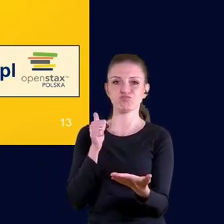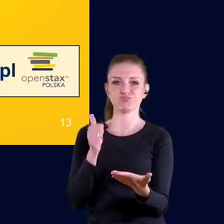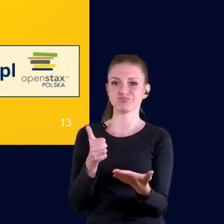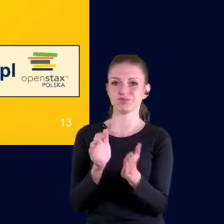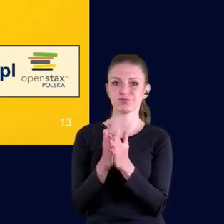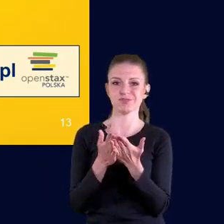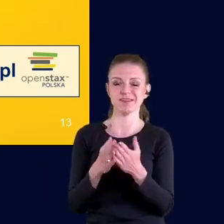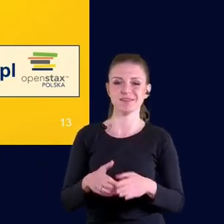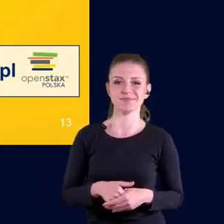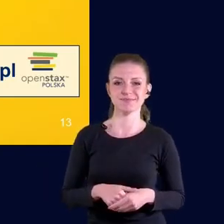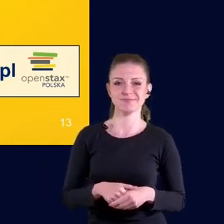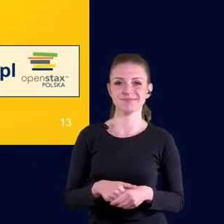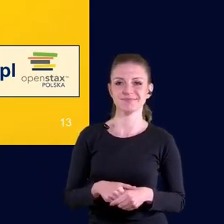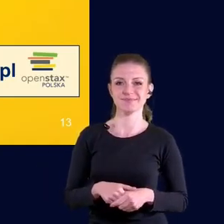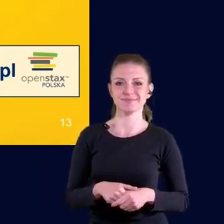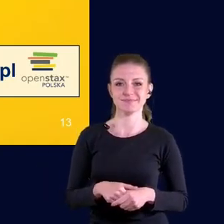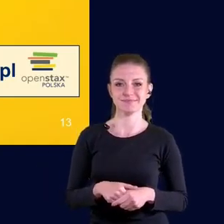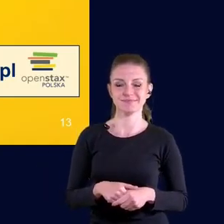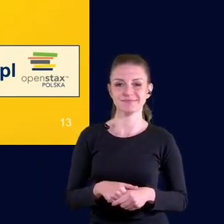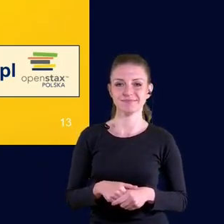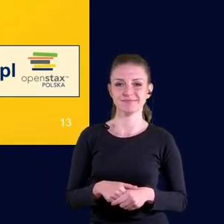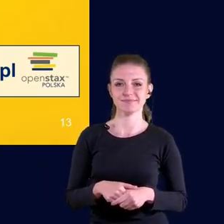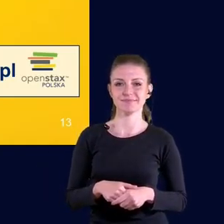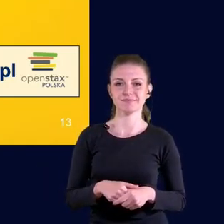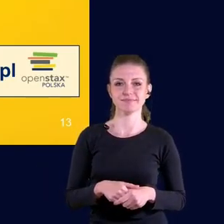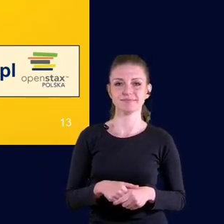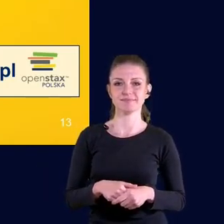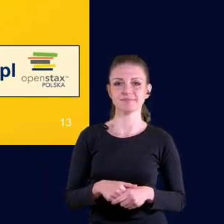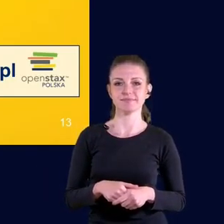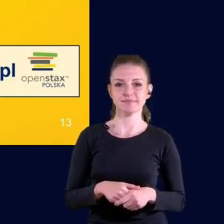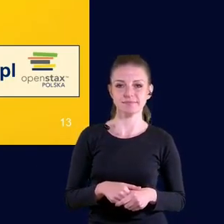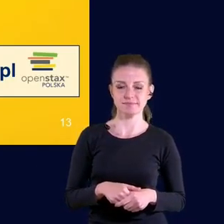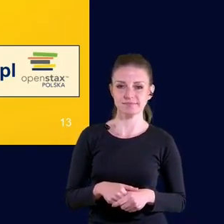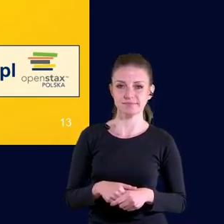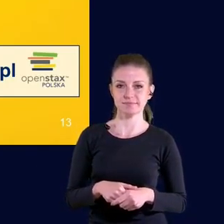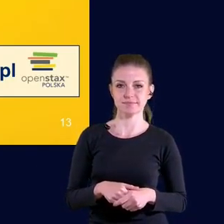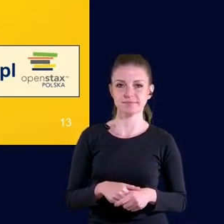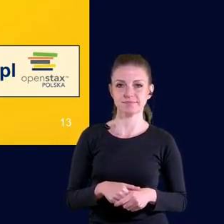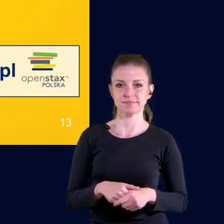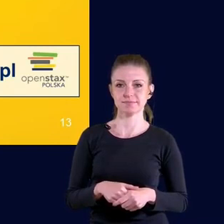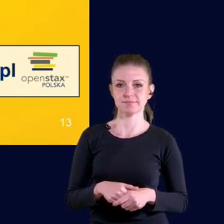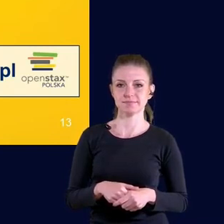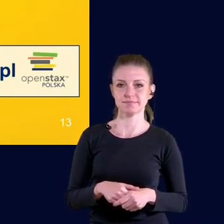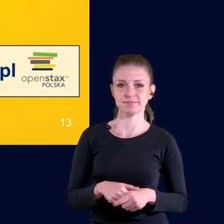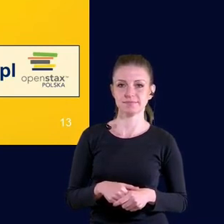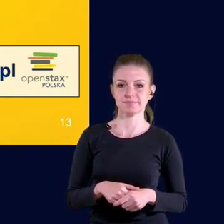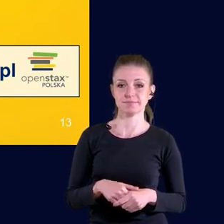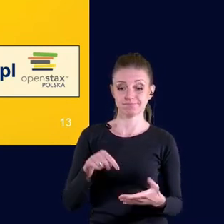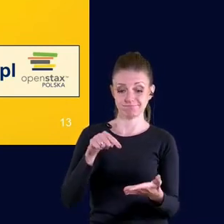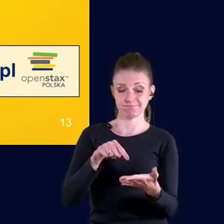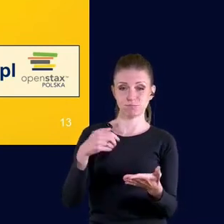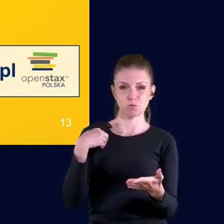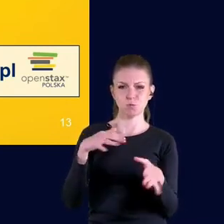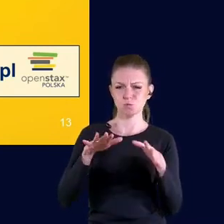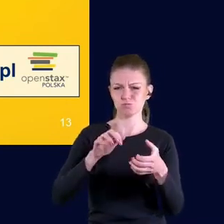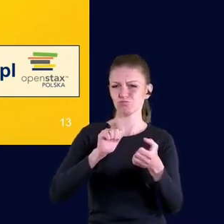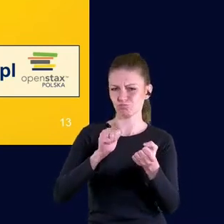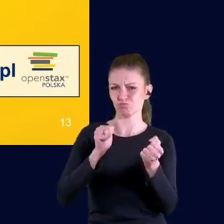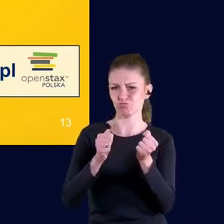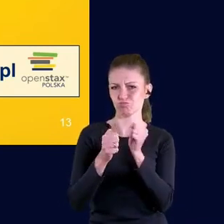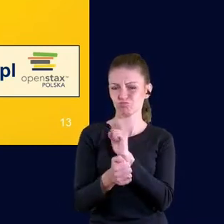która została dosyć głęboko przy zmodyfikowana w porównaniu do wersji